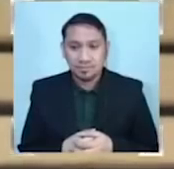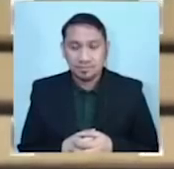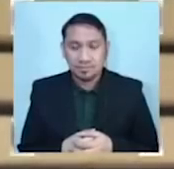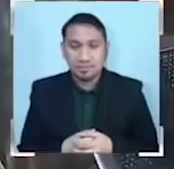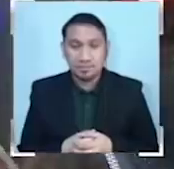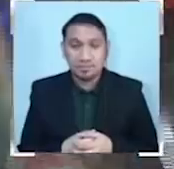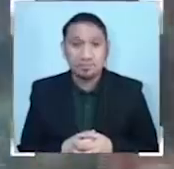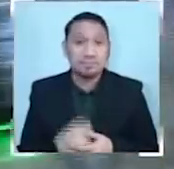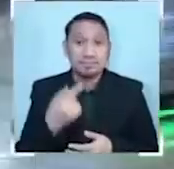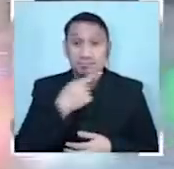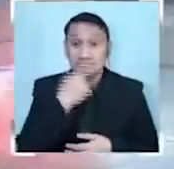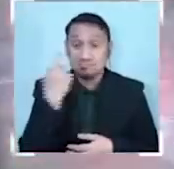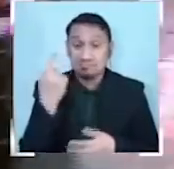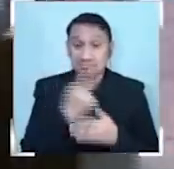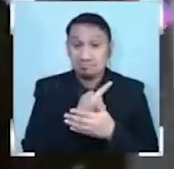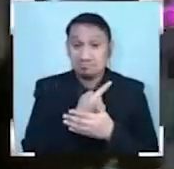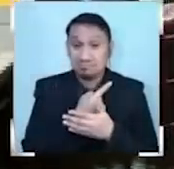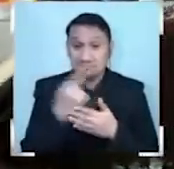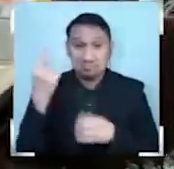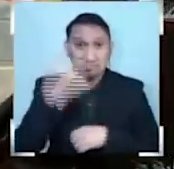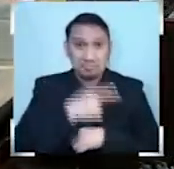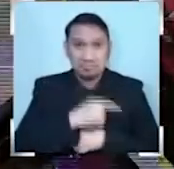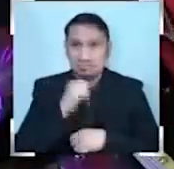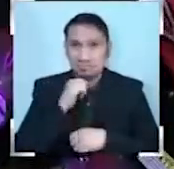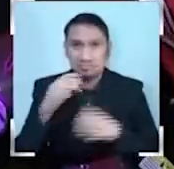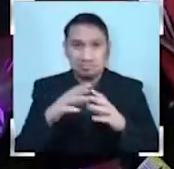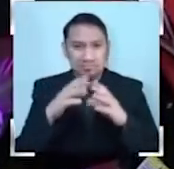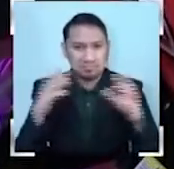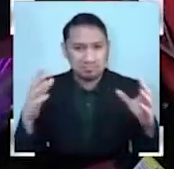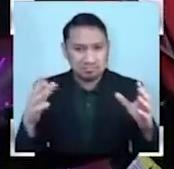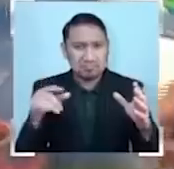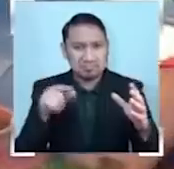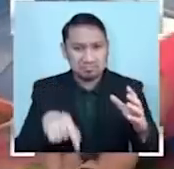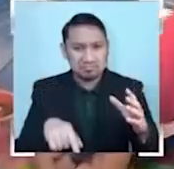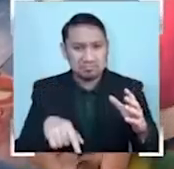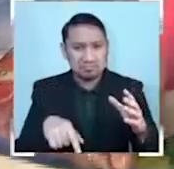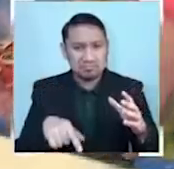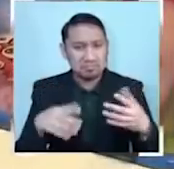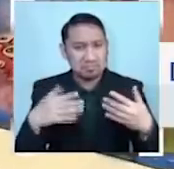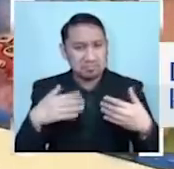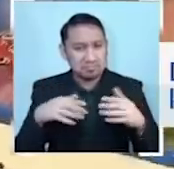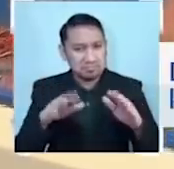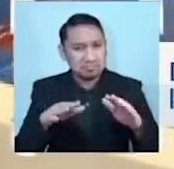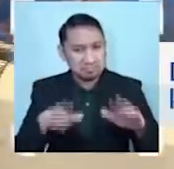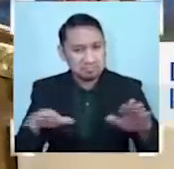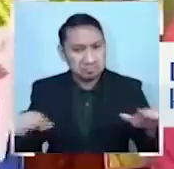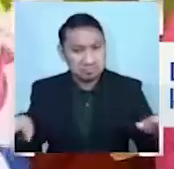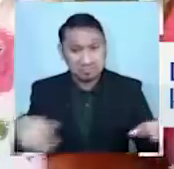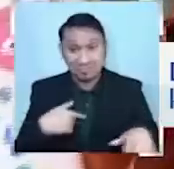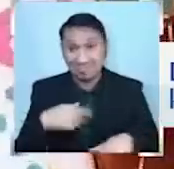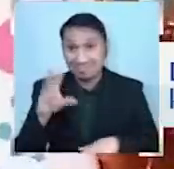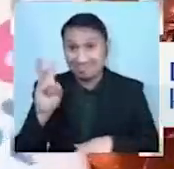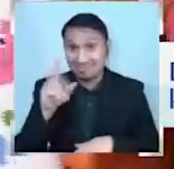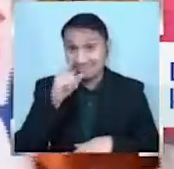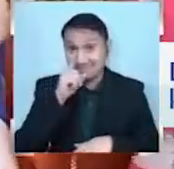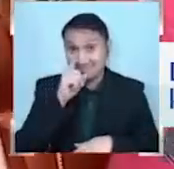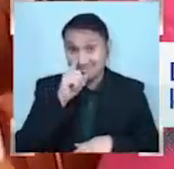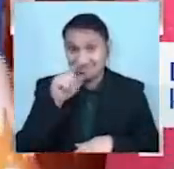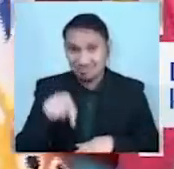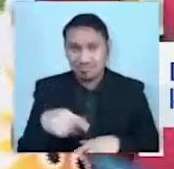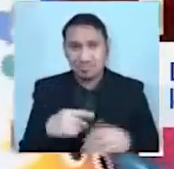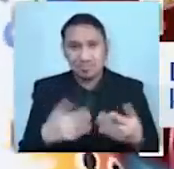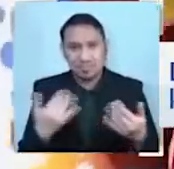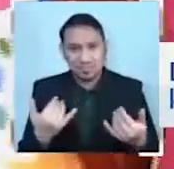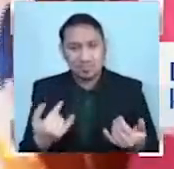Dahil weekday, hindi pa masyadong marami ang mga batang pumapasok sa isang arcade. Ang 6 na taong gulang na si Sheena ngayon lang ulit nakalabas ng